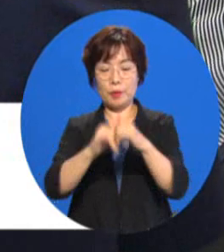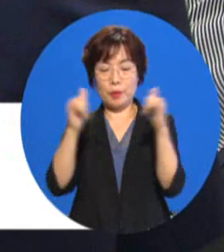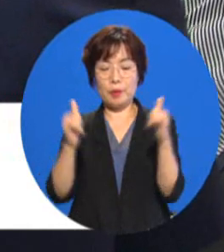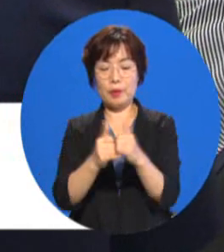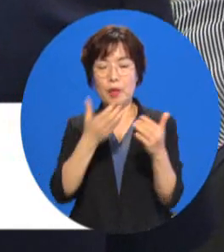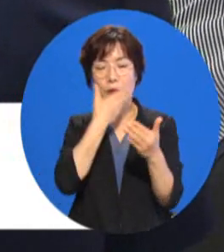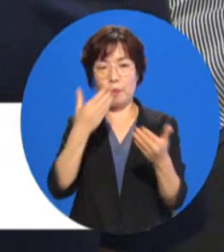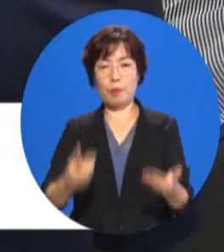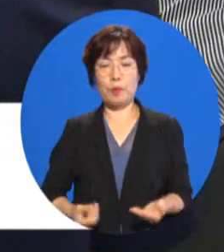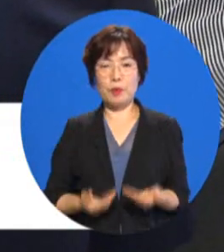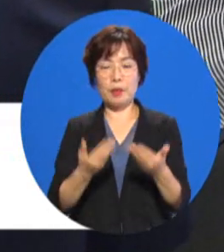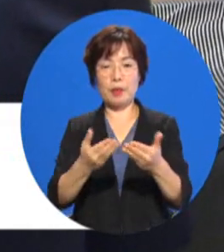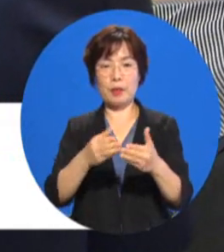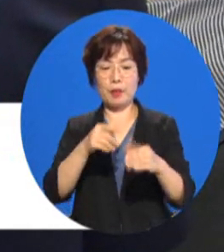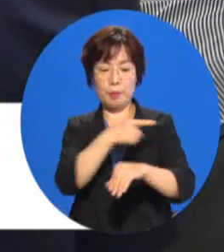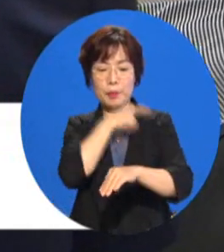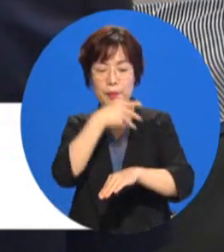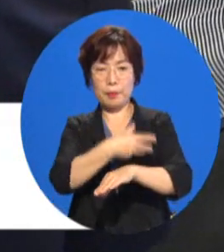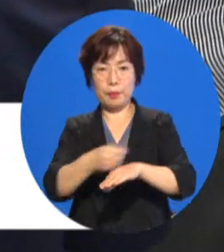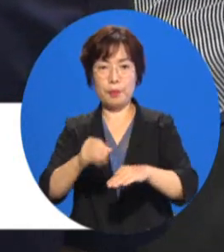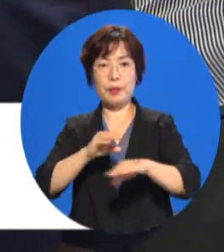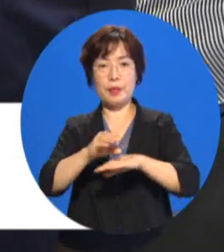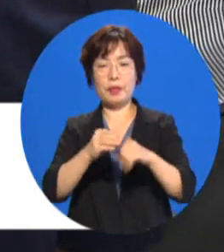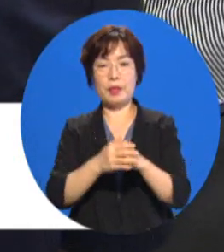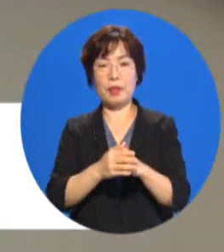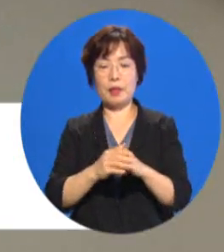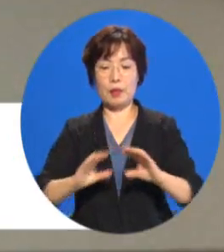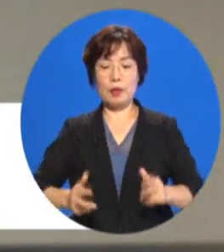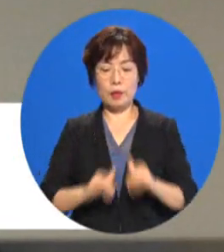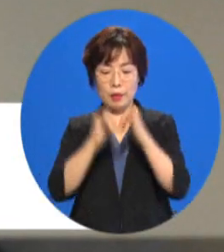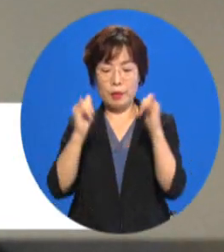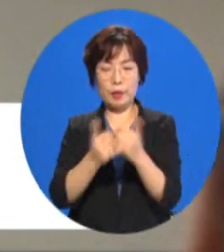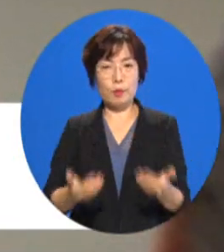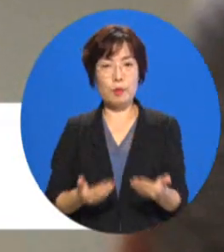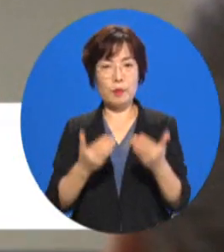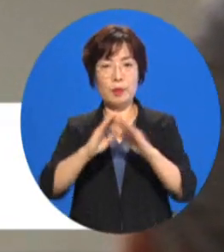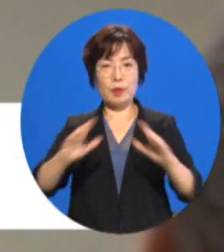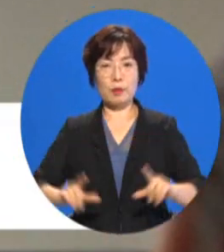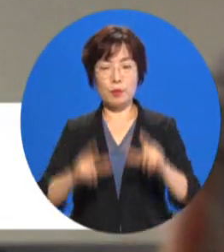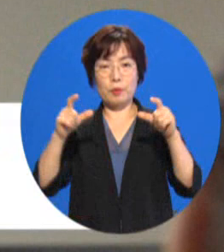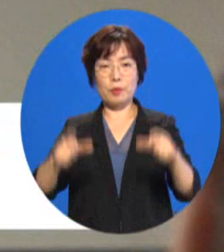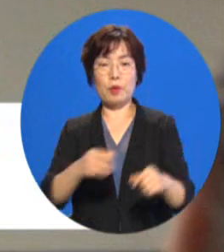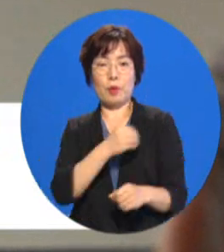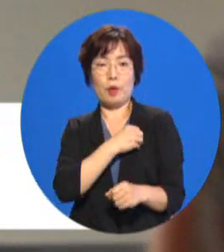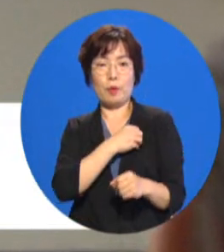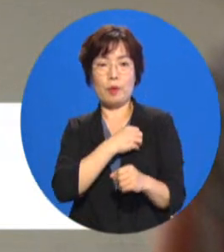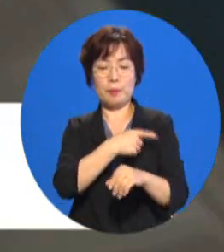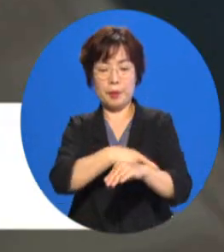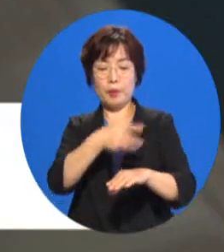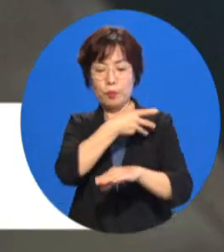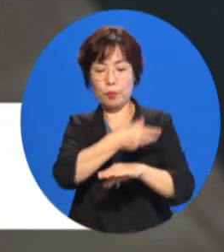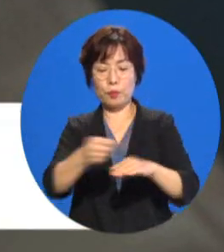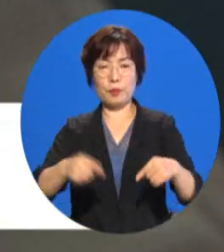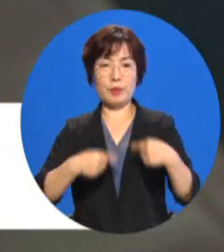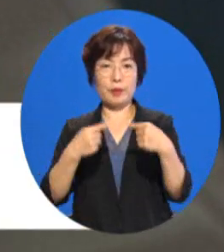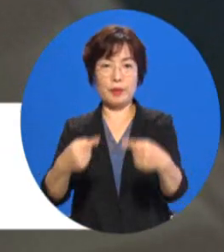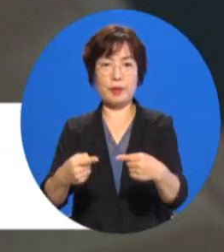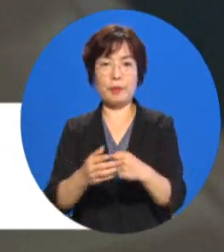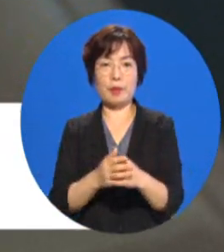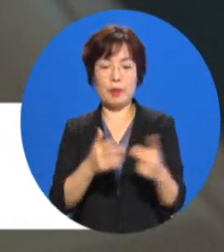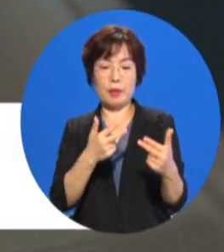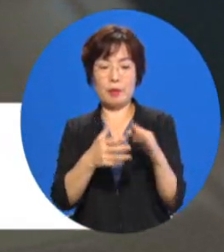지역에 설치된 헌혈차에서는 국제 라이온스 협회 전남 동부지구 회원들이 헌혈에 동참했습니다.